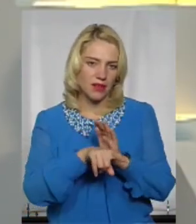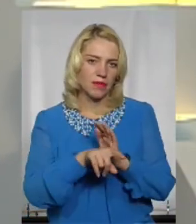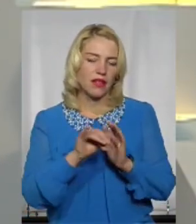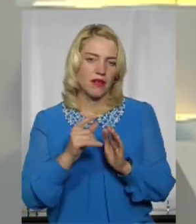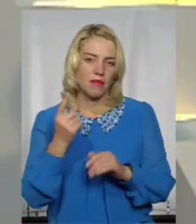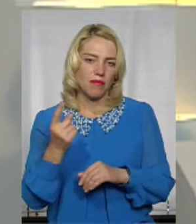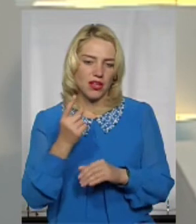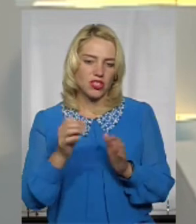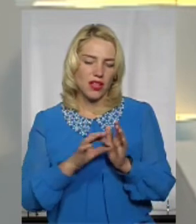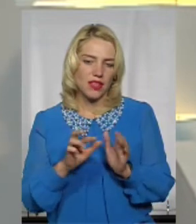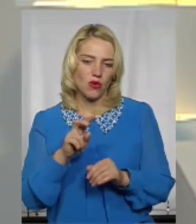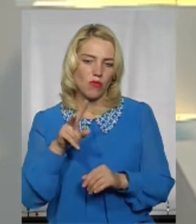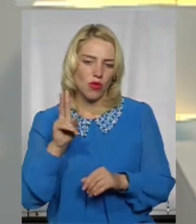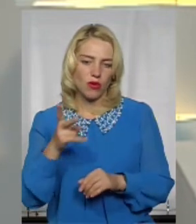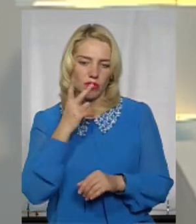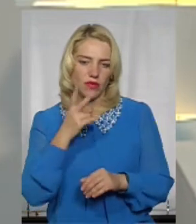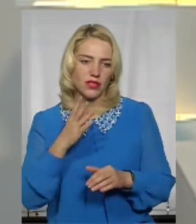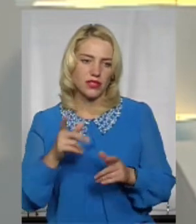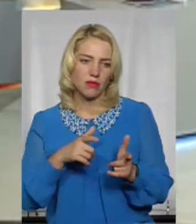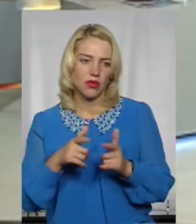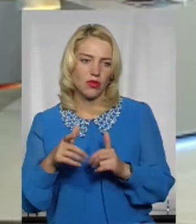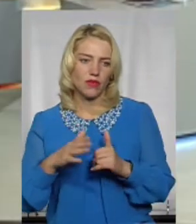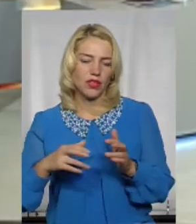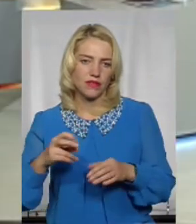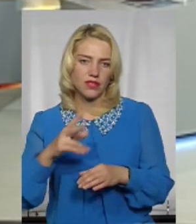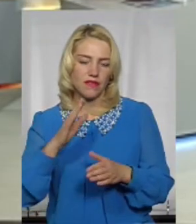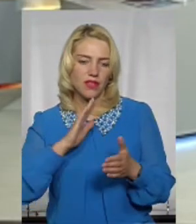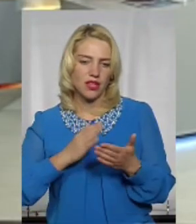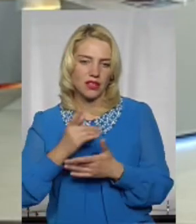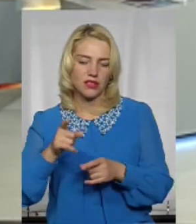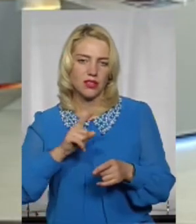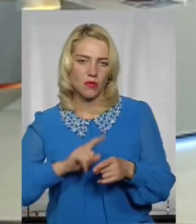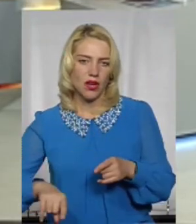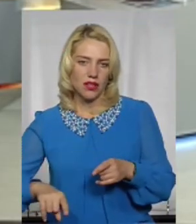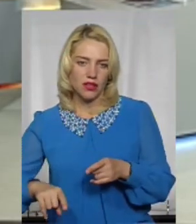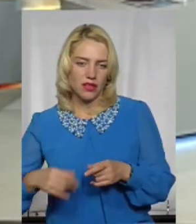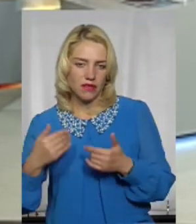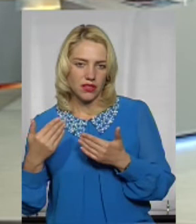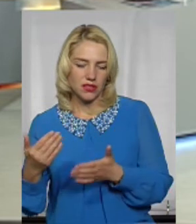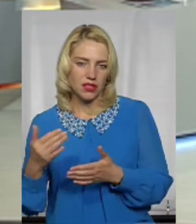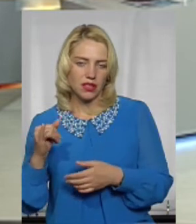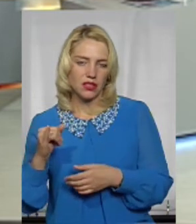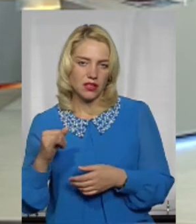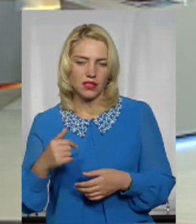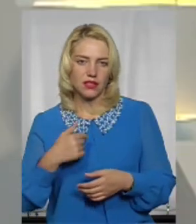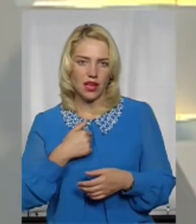Ми подивилися підготовку тих фахівців, якість їх, оперативність. Я